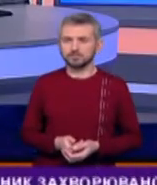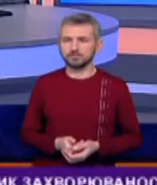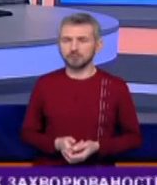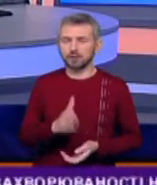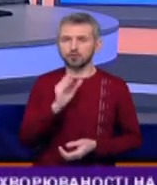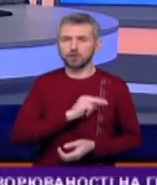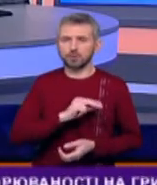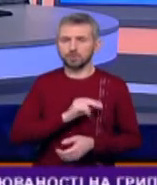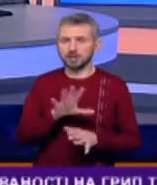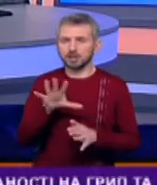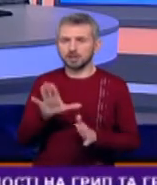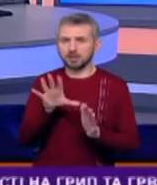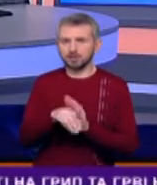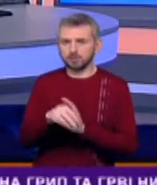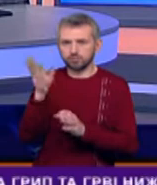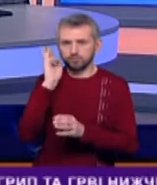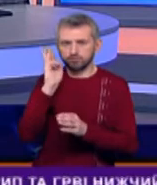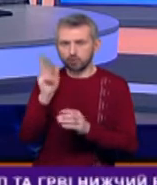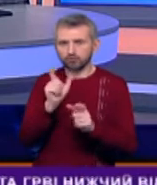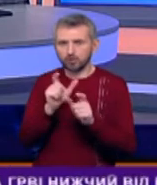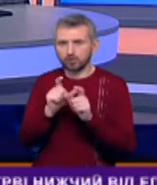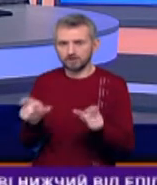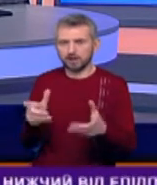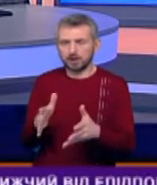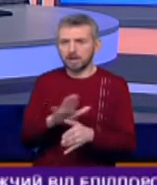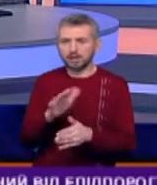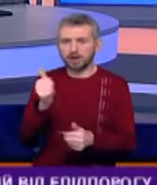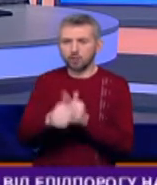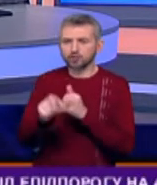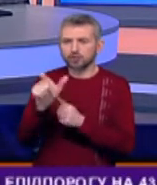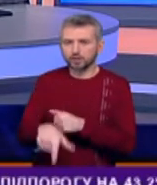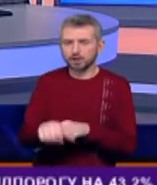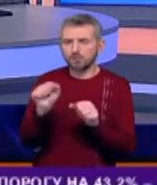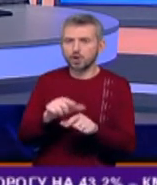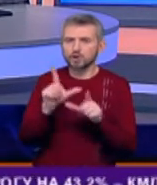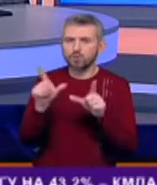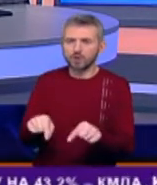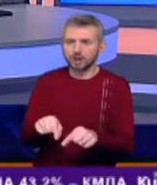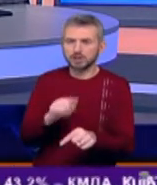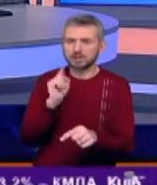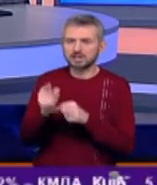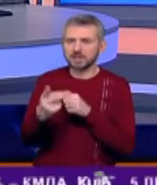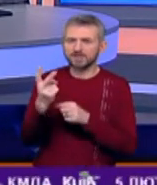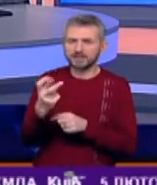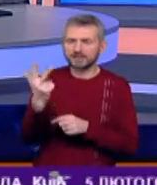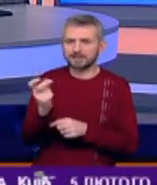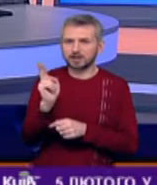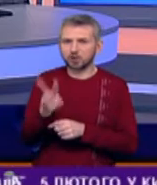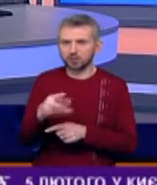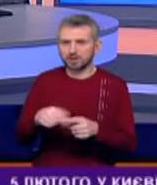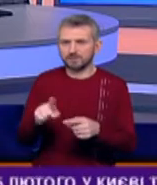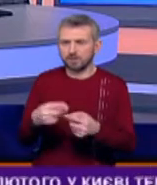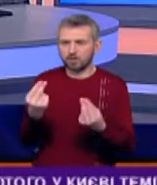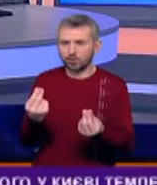працювати тільки в амбасадах, ти не буде там в консулятах. Тобто людина, не кожна зможе собі поїхати там за 200-300 кілометрів, бо це все гроші. Не